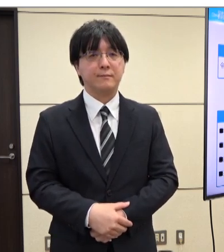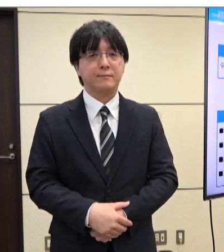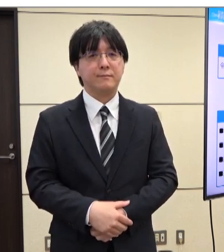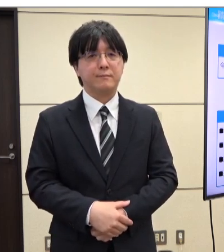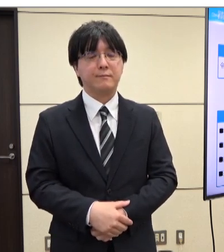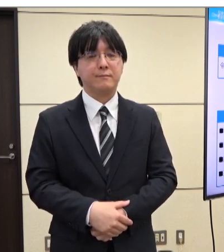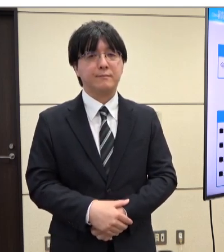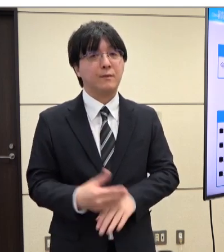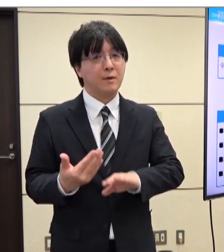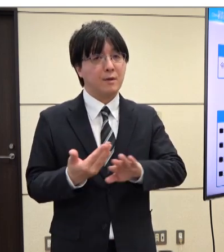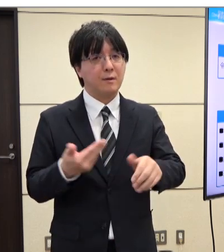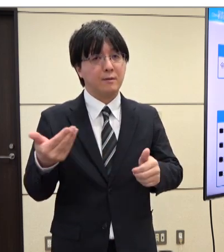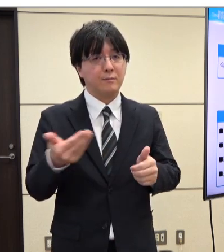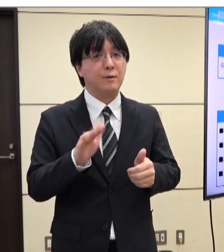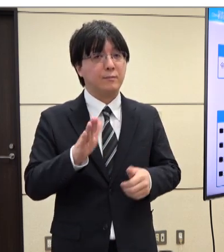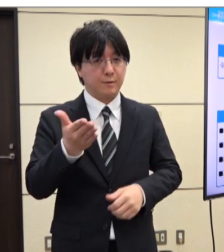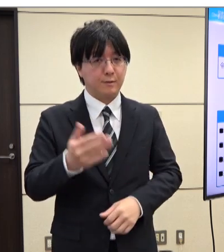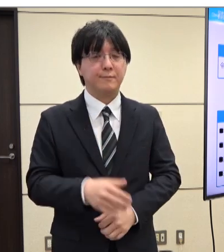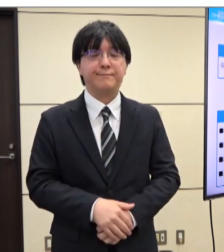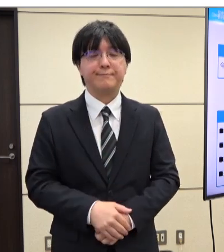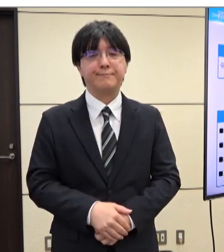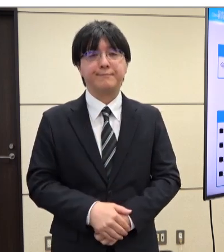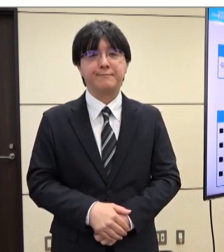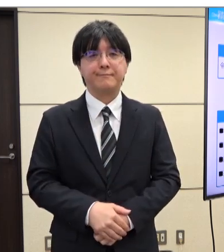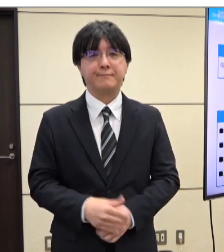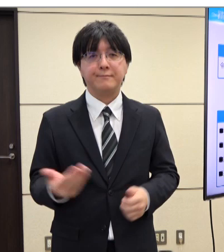か。朝日さん。